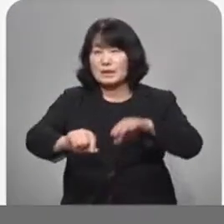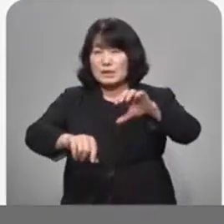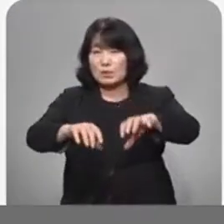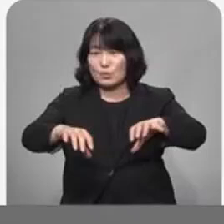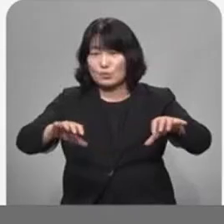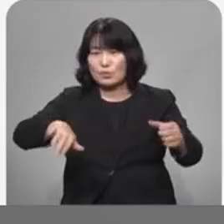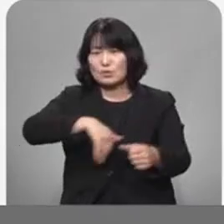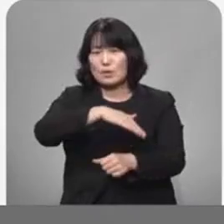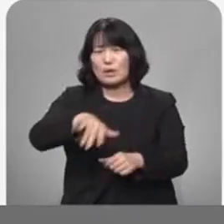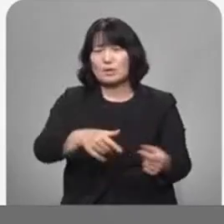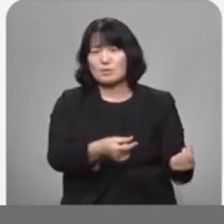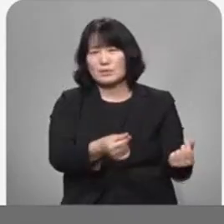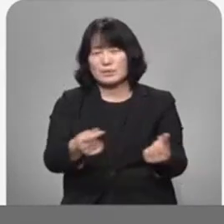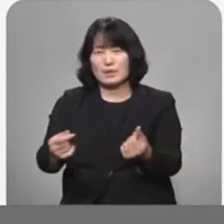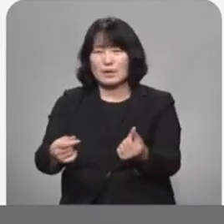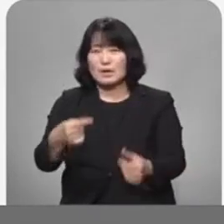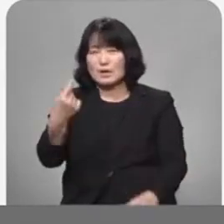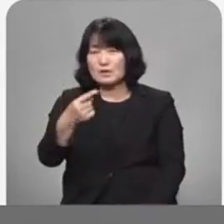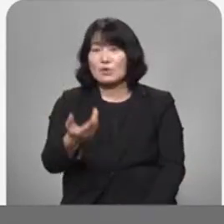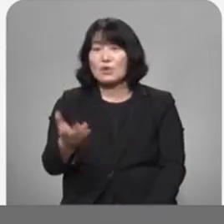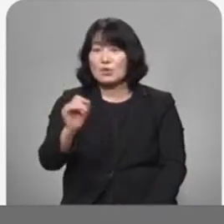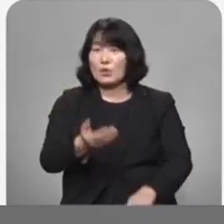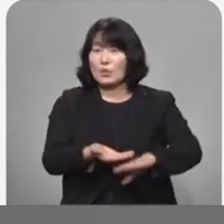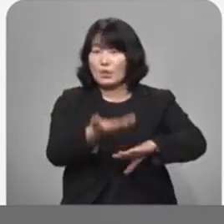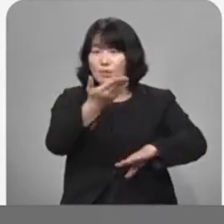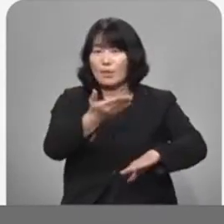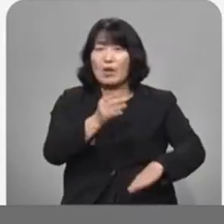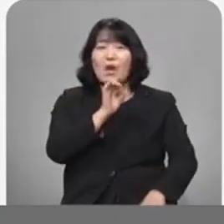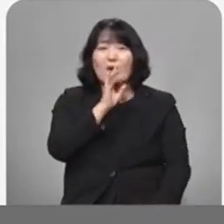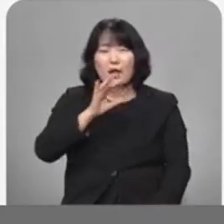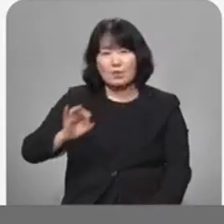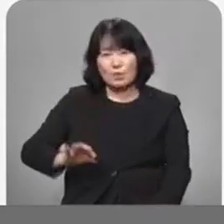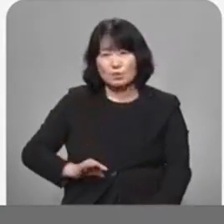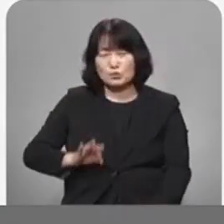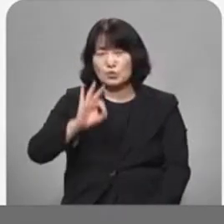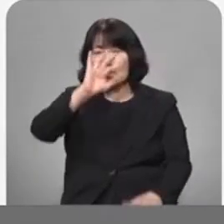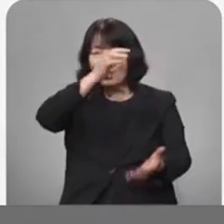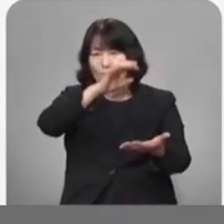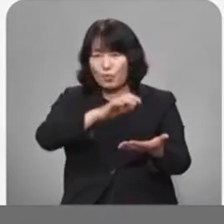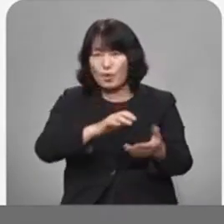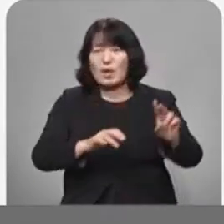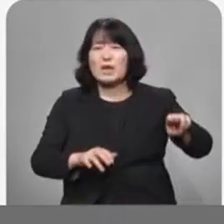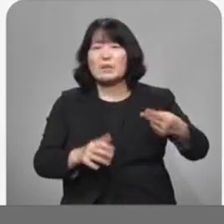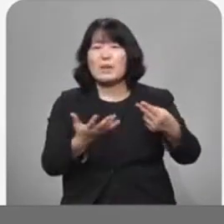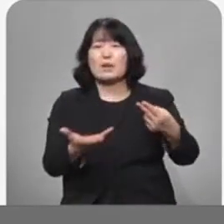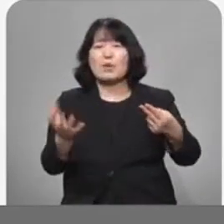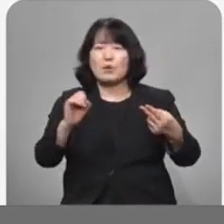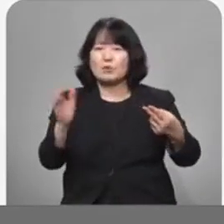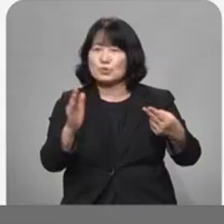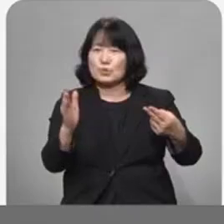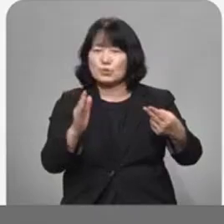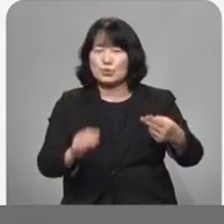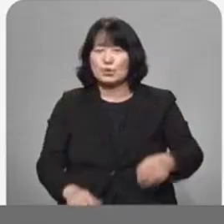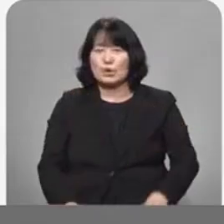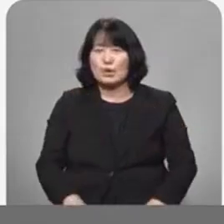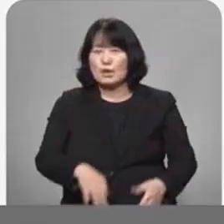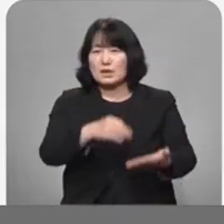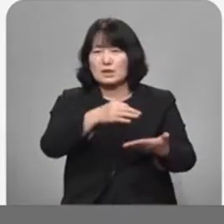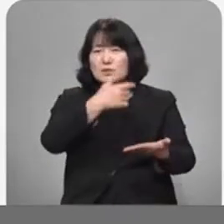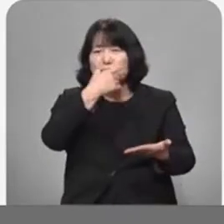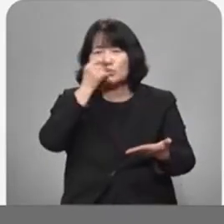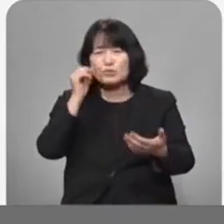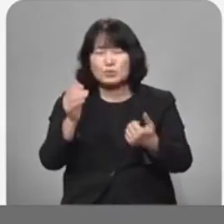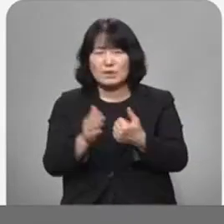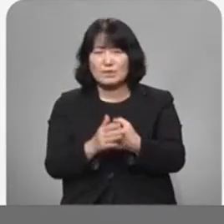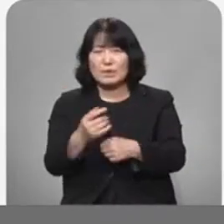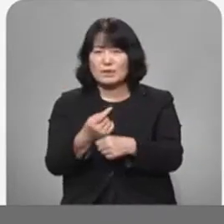마찬가지입니다 각각 1천억 원을 넘겼던 강릉과 원주의 남은 기금은 200억 원대에 불과합니다 제 족을라